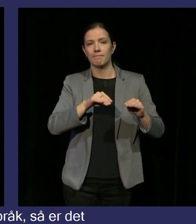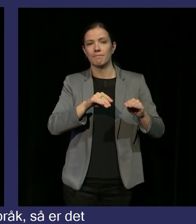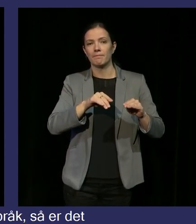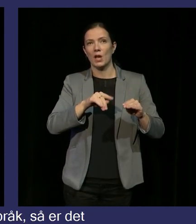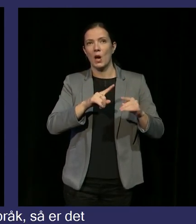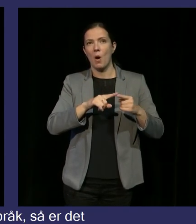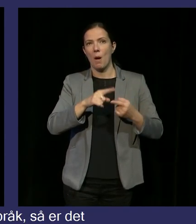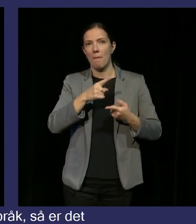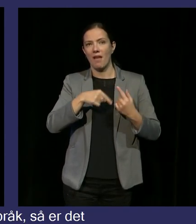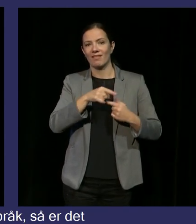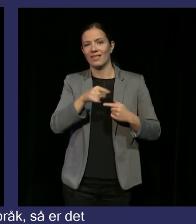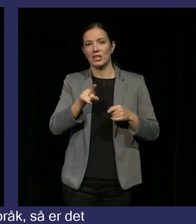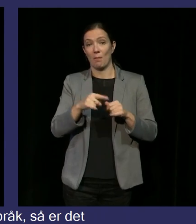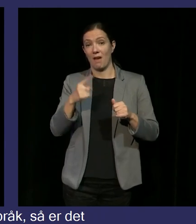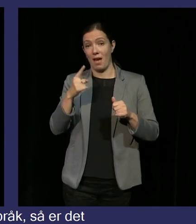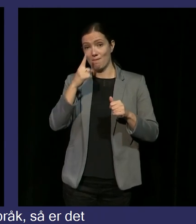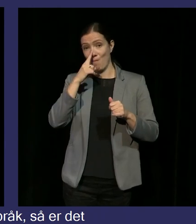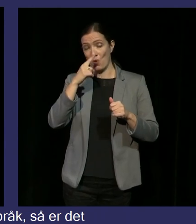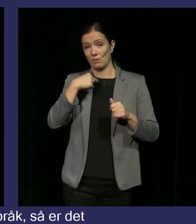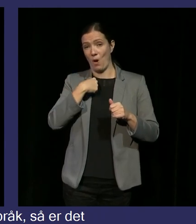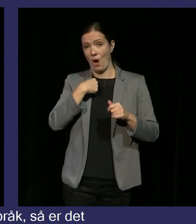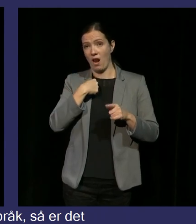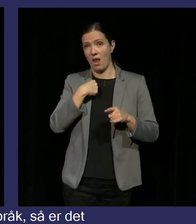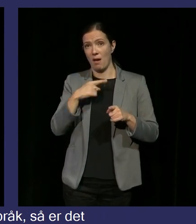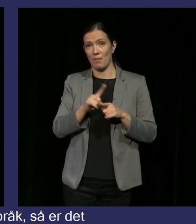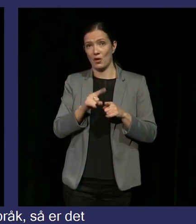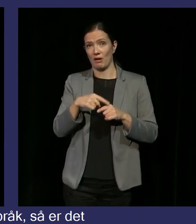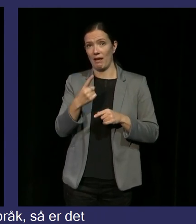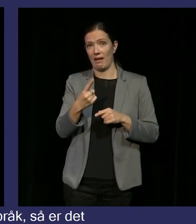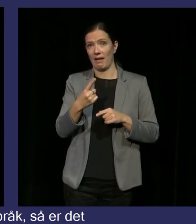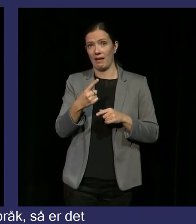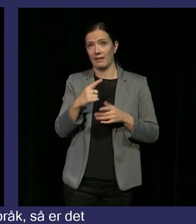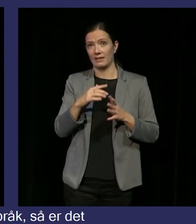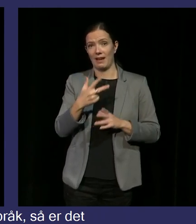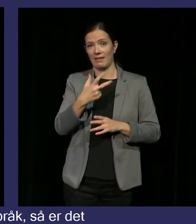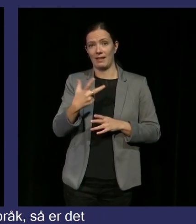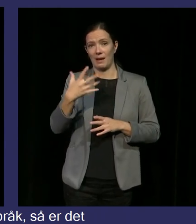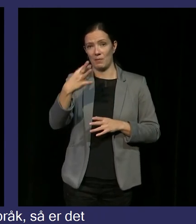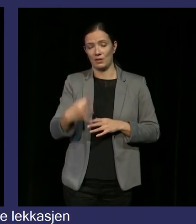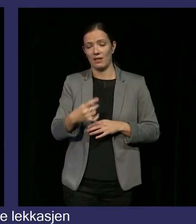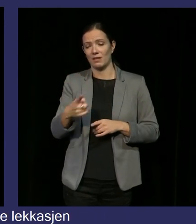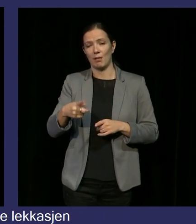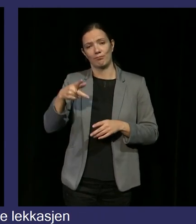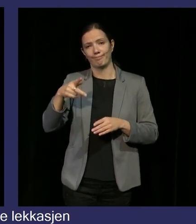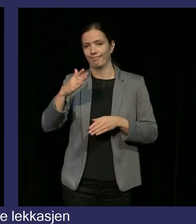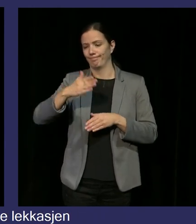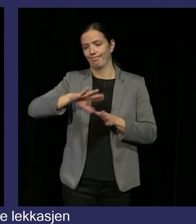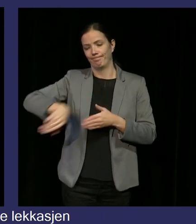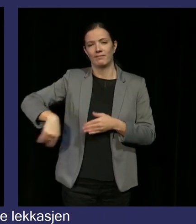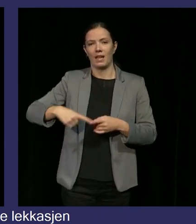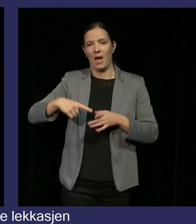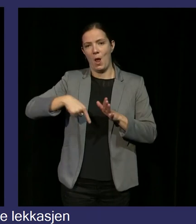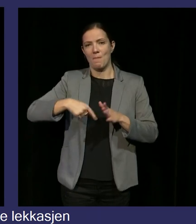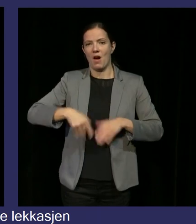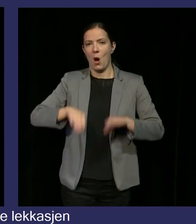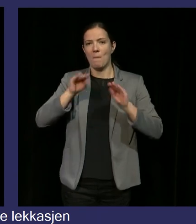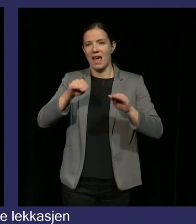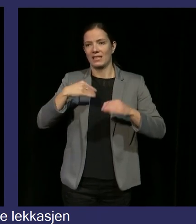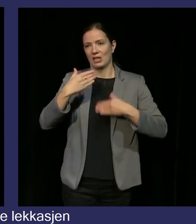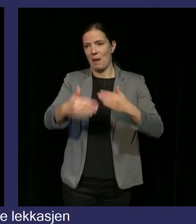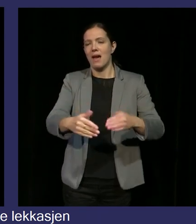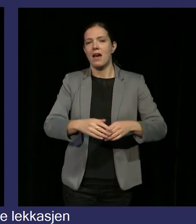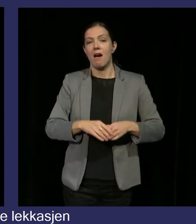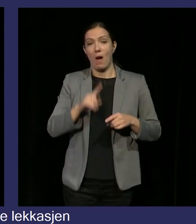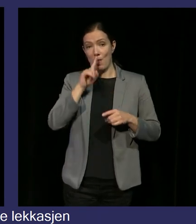Blant de som har det som første språk, så er det en tredjedel av de som slutter med det i løpet av opplæringsløpet.